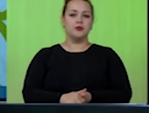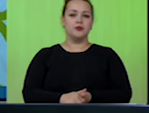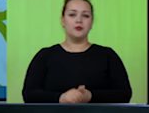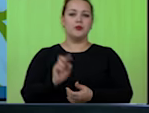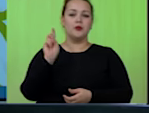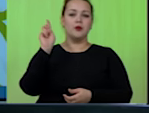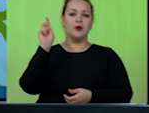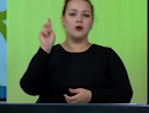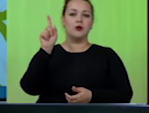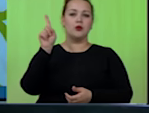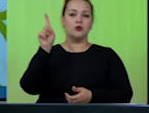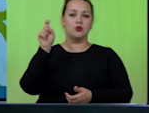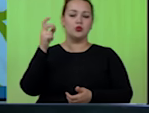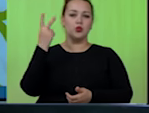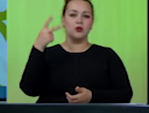Б.